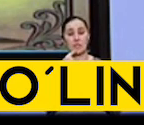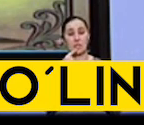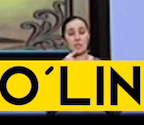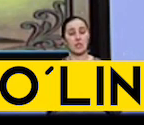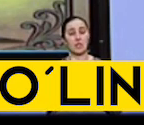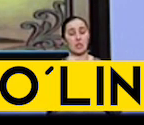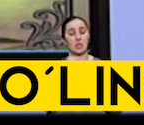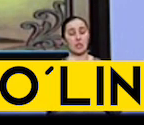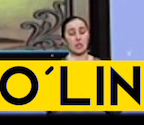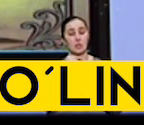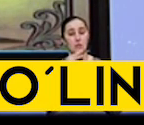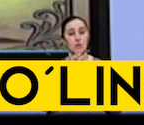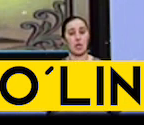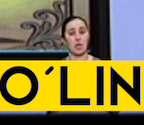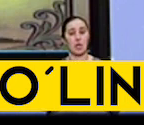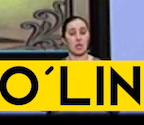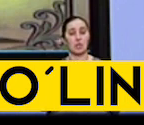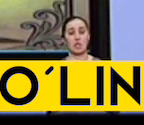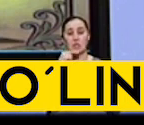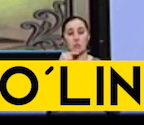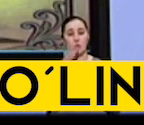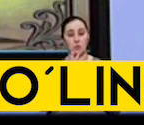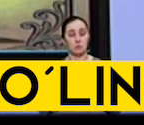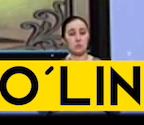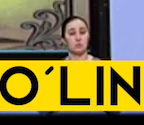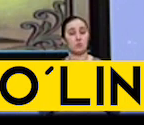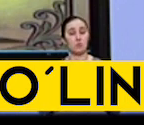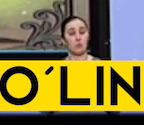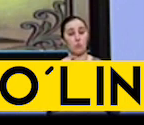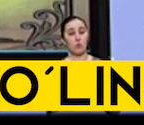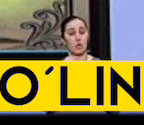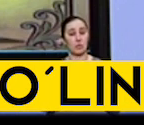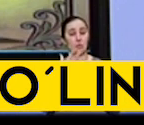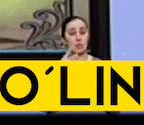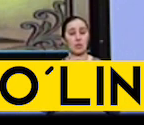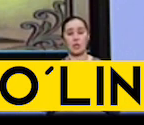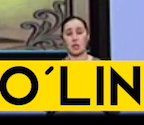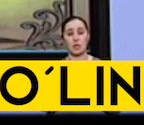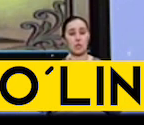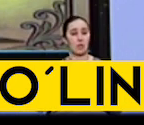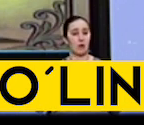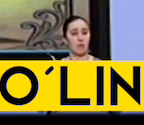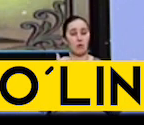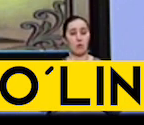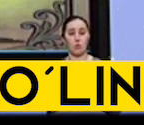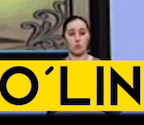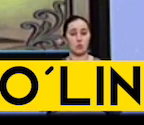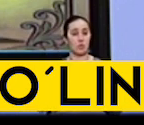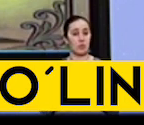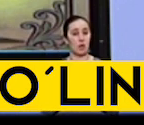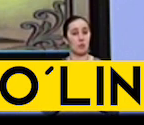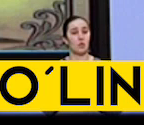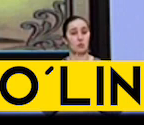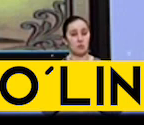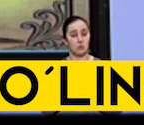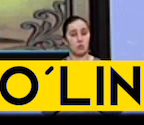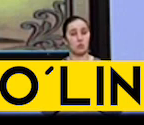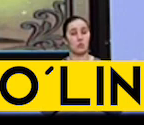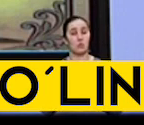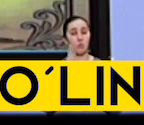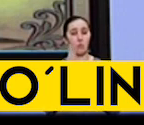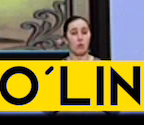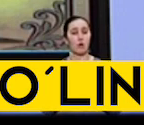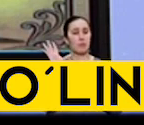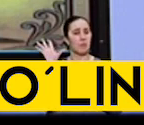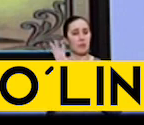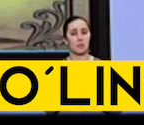tilga ixtiyorsiz, elga e'tiborsiz. Bu hikmatga eng avvalo o'zlari amal qilganlar.